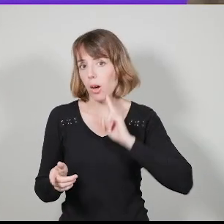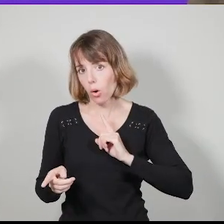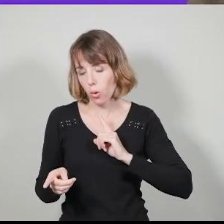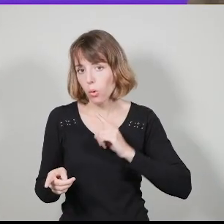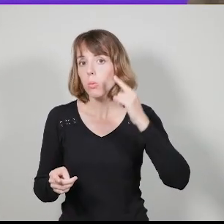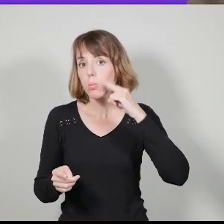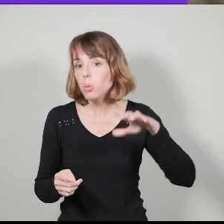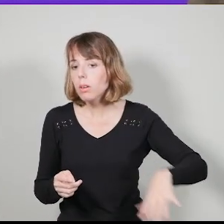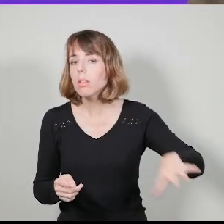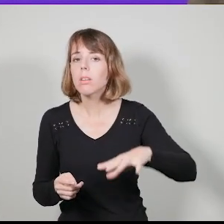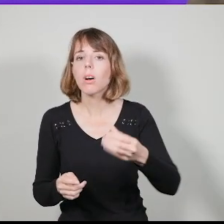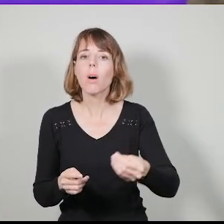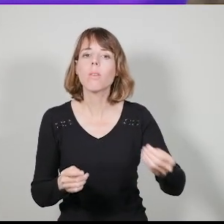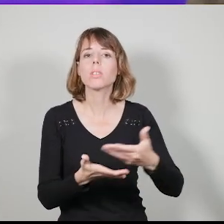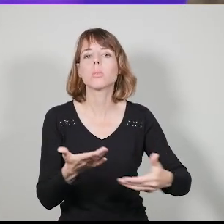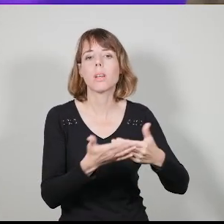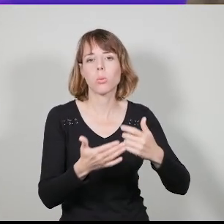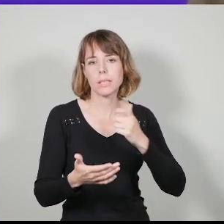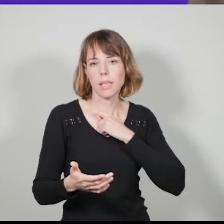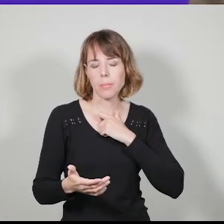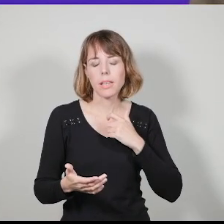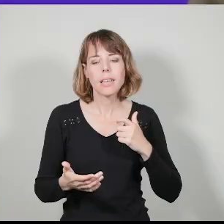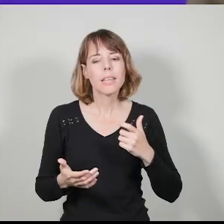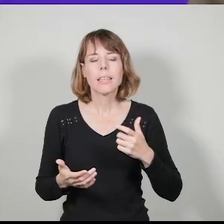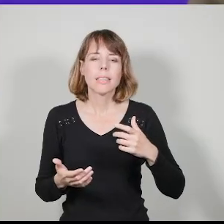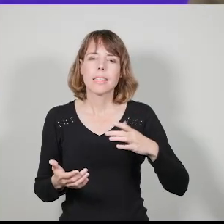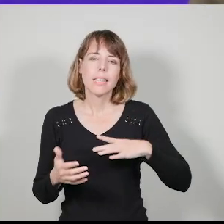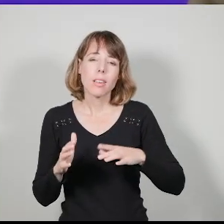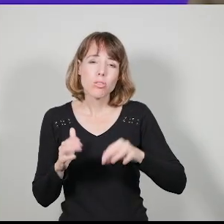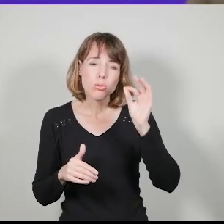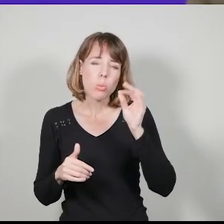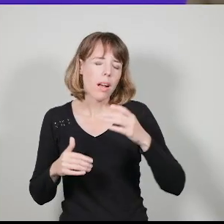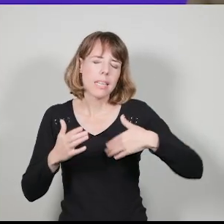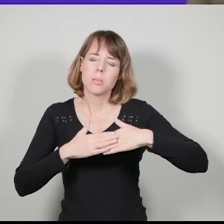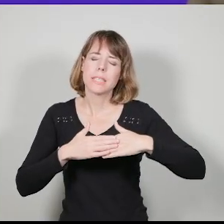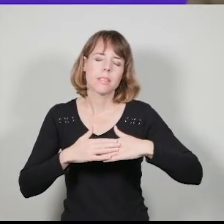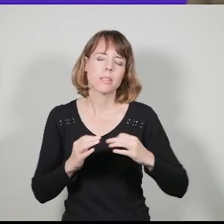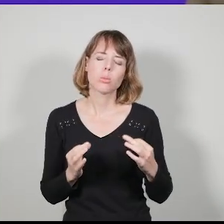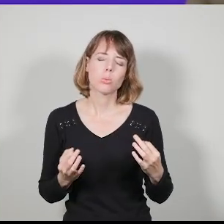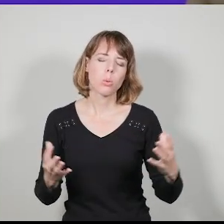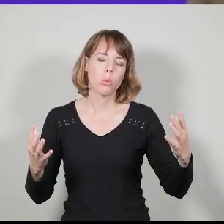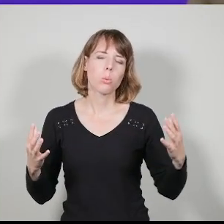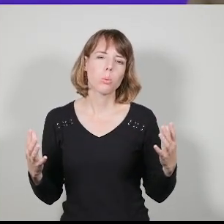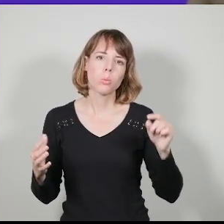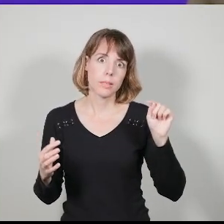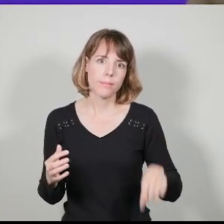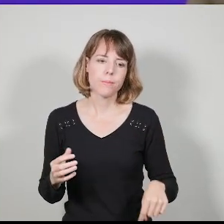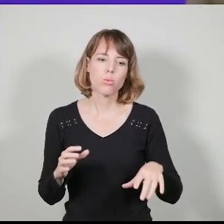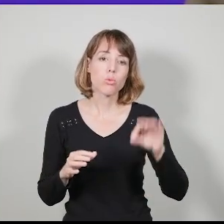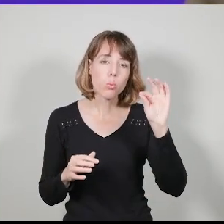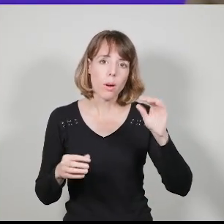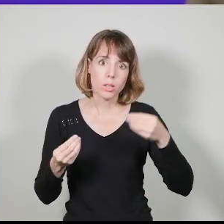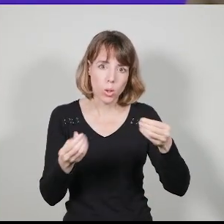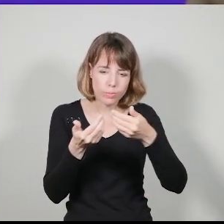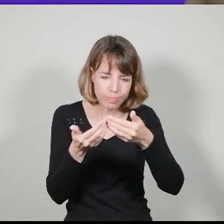situation de handicap, elles sont faites dans un espace de choix qui est très limité. Et donc, il faut qu'on ouvre cet espace de choix pour qu'il y ait